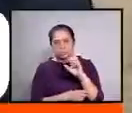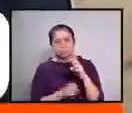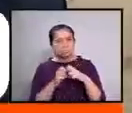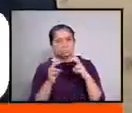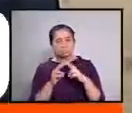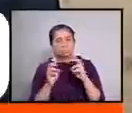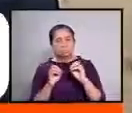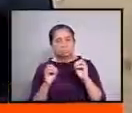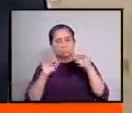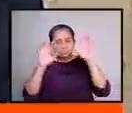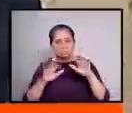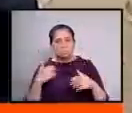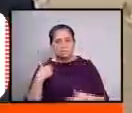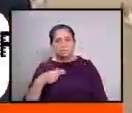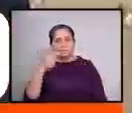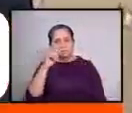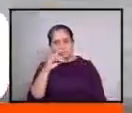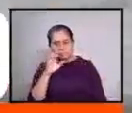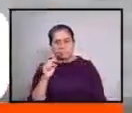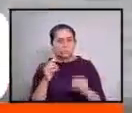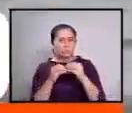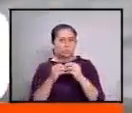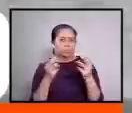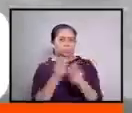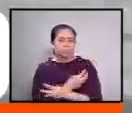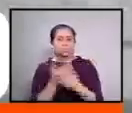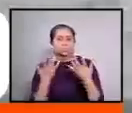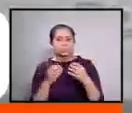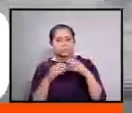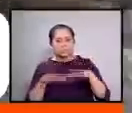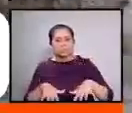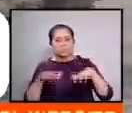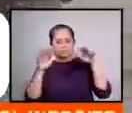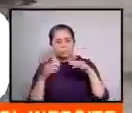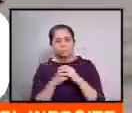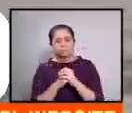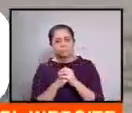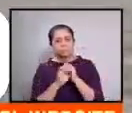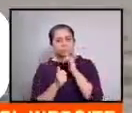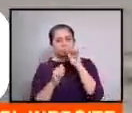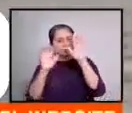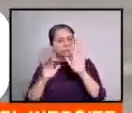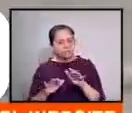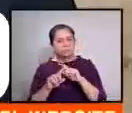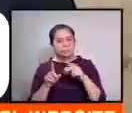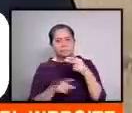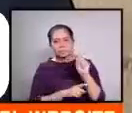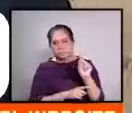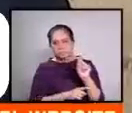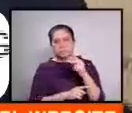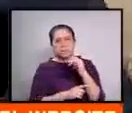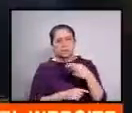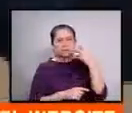ulan, humahitay dyan eh, di ba? May tide talaga ng dagay, lalo pag umulan. More on nakakabaha yung high tide, not the rainfall. Ayan